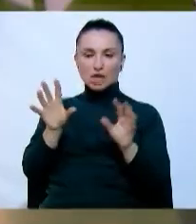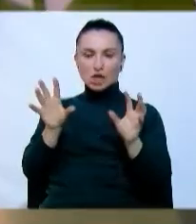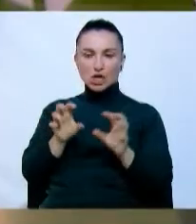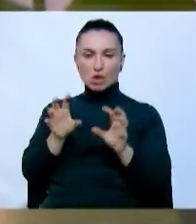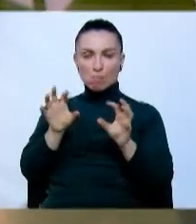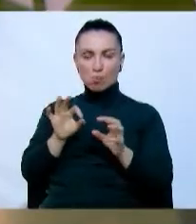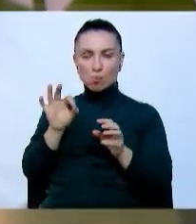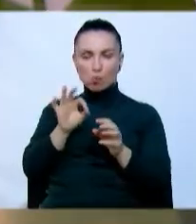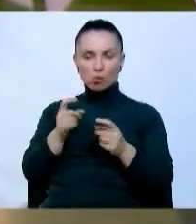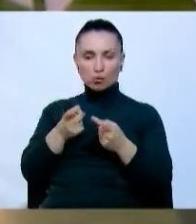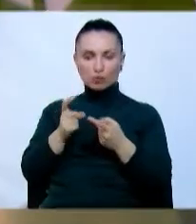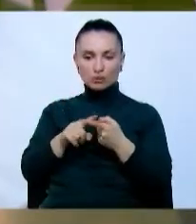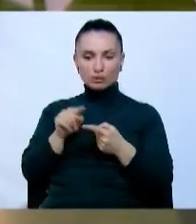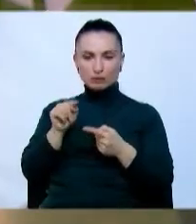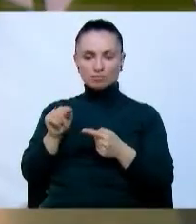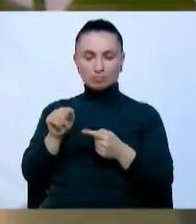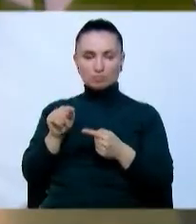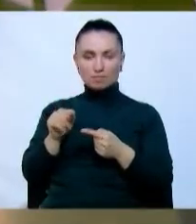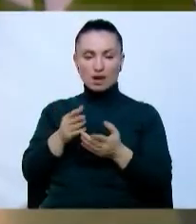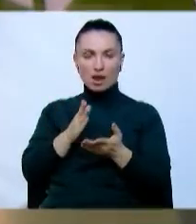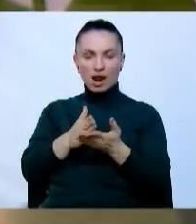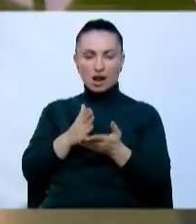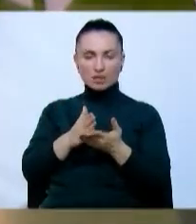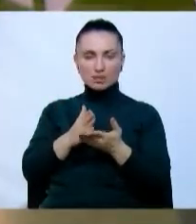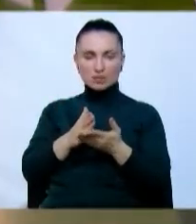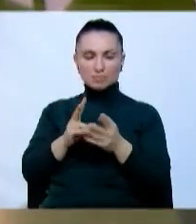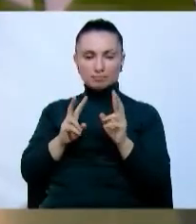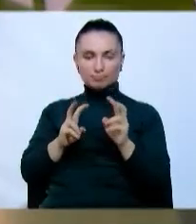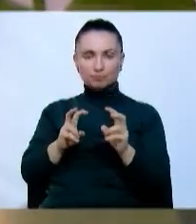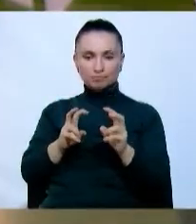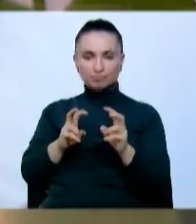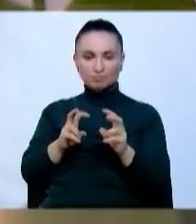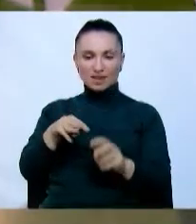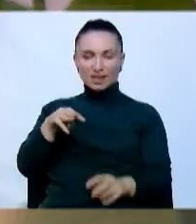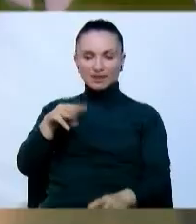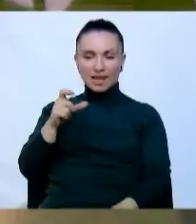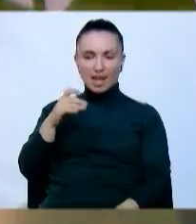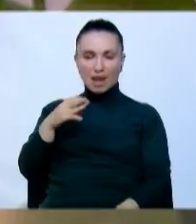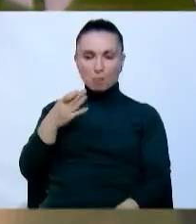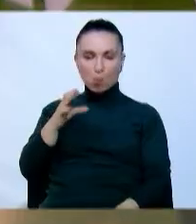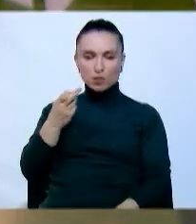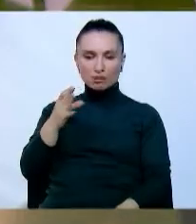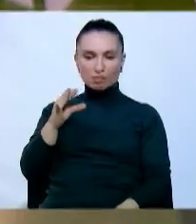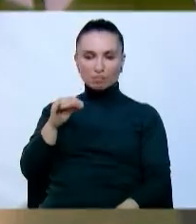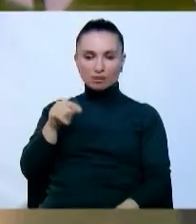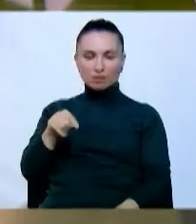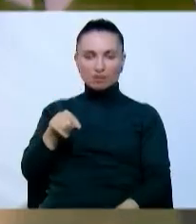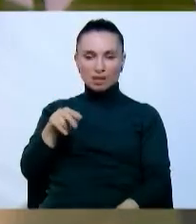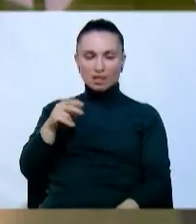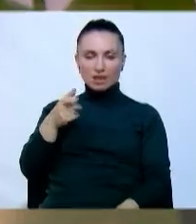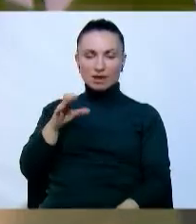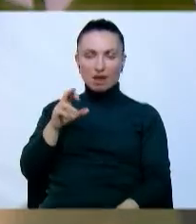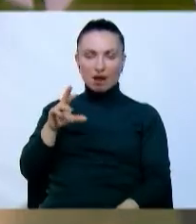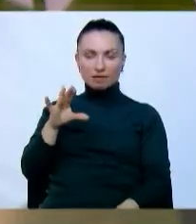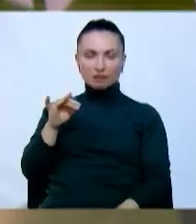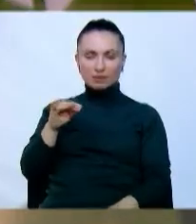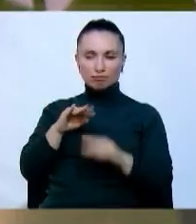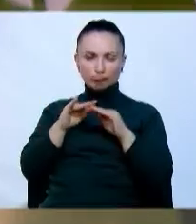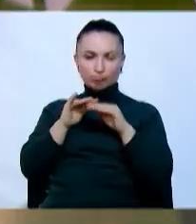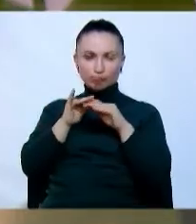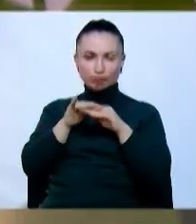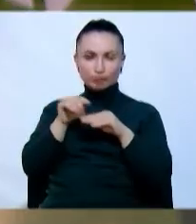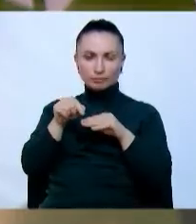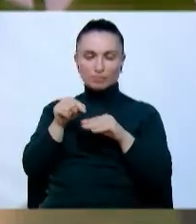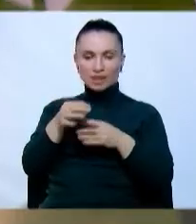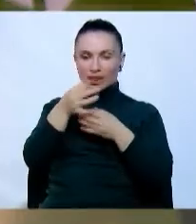სისტემიდან, იმუნურ სისტემაში არსებული ეგრეთ წოდებული T-ლიმფოციტები და ასევე ლანგეჰასის უჯრედები,